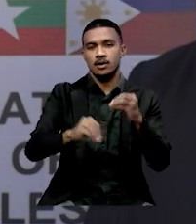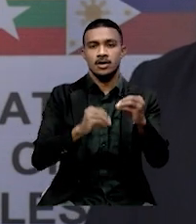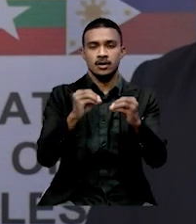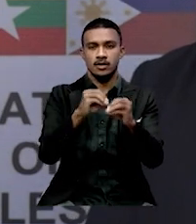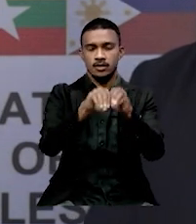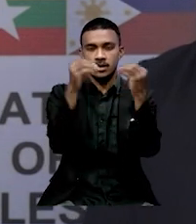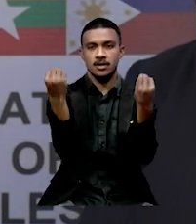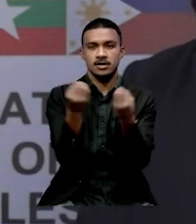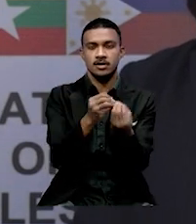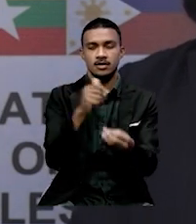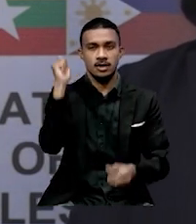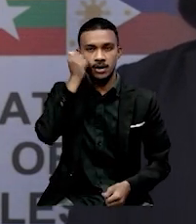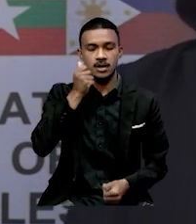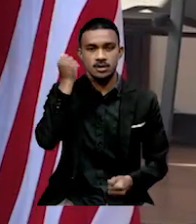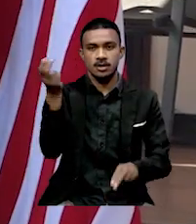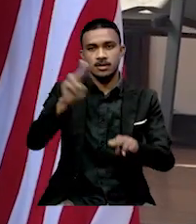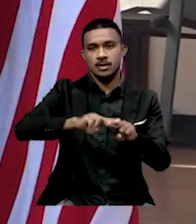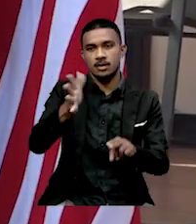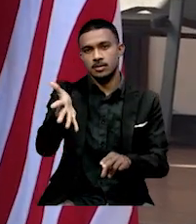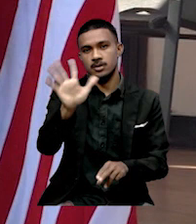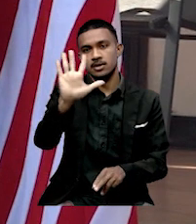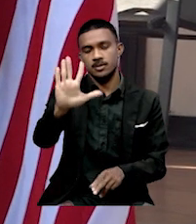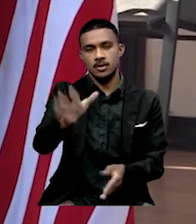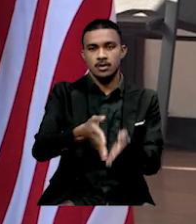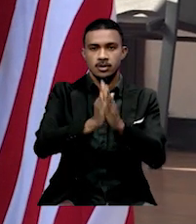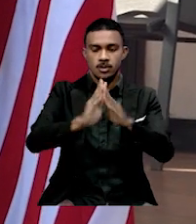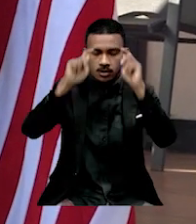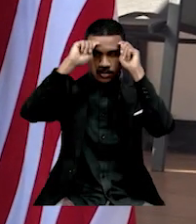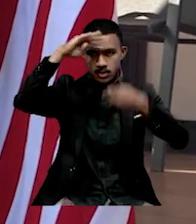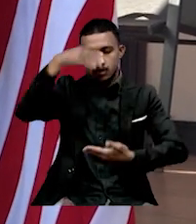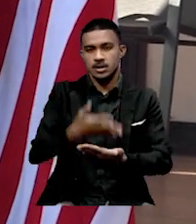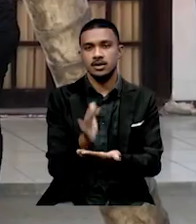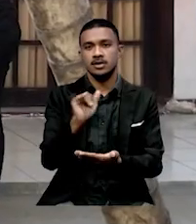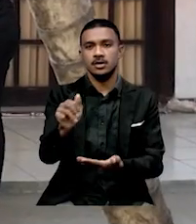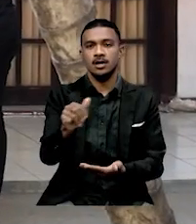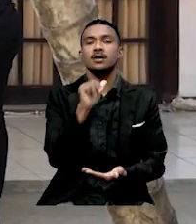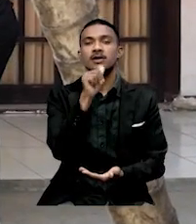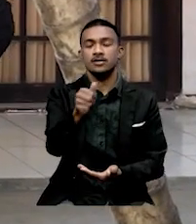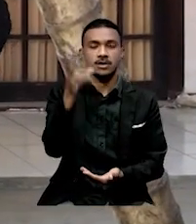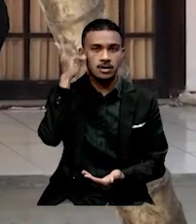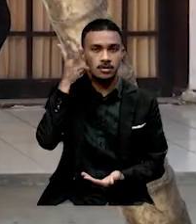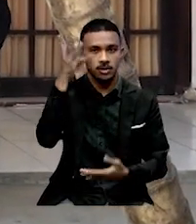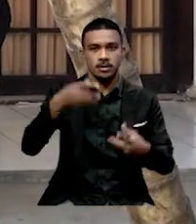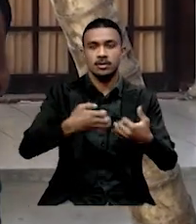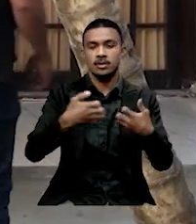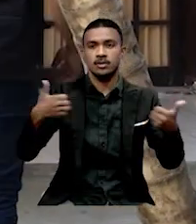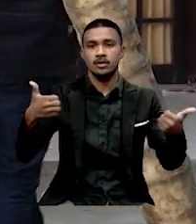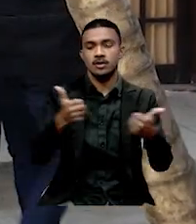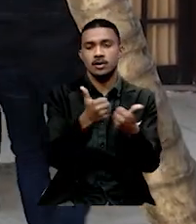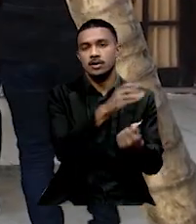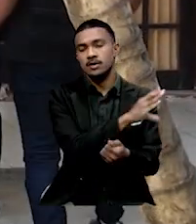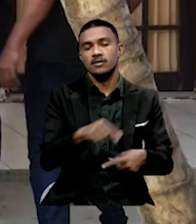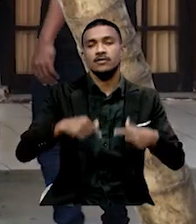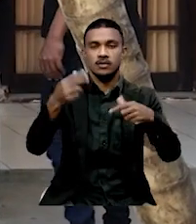Badala 5/5. Se festado husi Batimoroan sira atau kribi droga no hadokan husi aktividade ilisitu sira tamba for